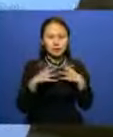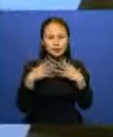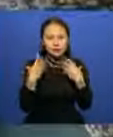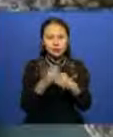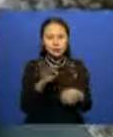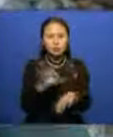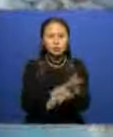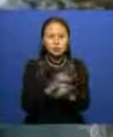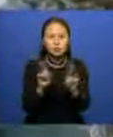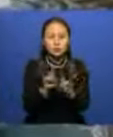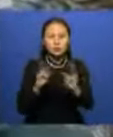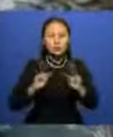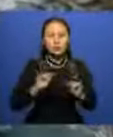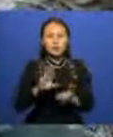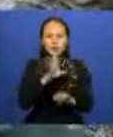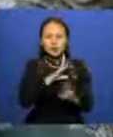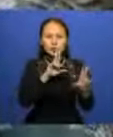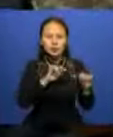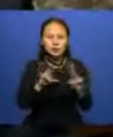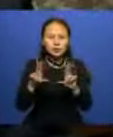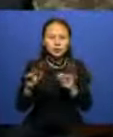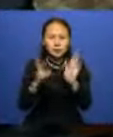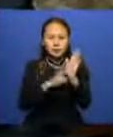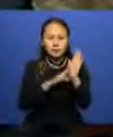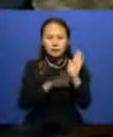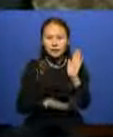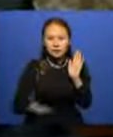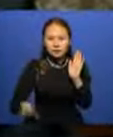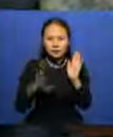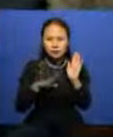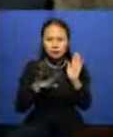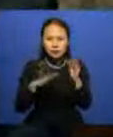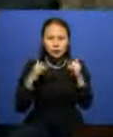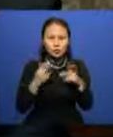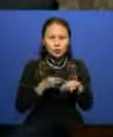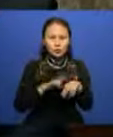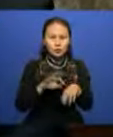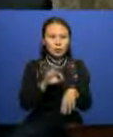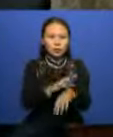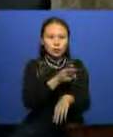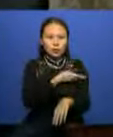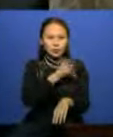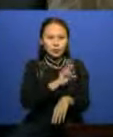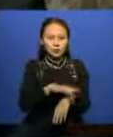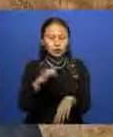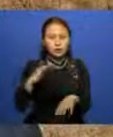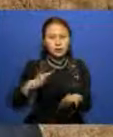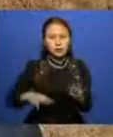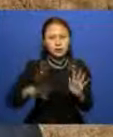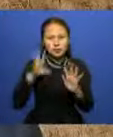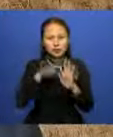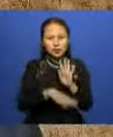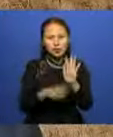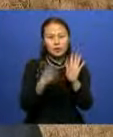бірге мектепте мұғалім болған. Бақытты шаңырақта 7 бала өсіп өнді. Жары өмірден озған соң ұлының қолына келді. Он немере